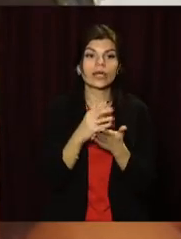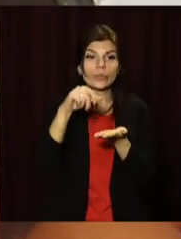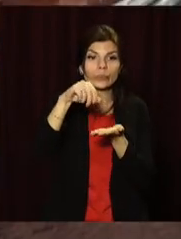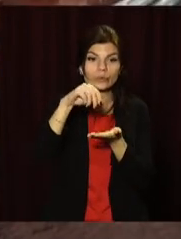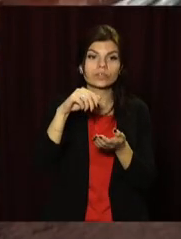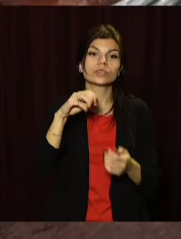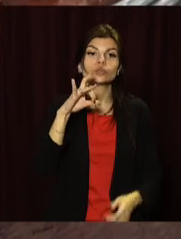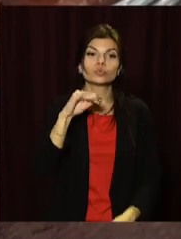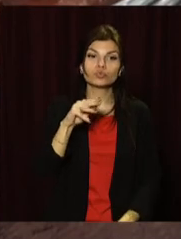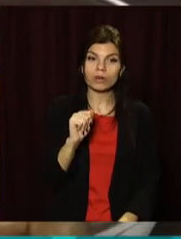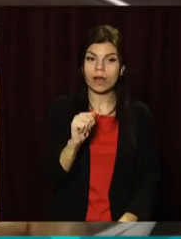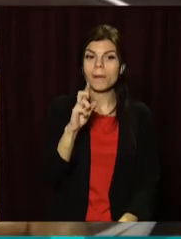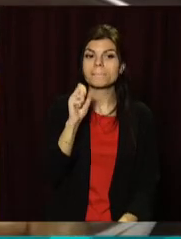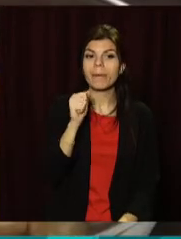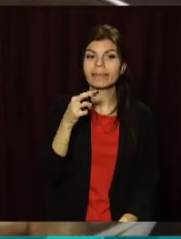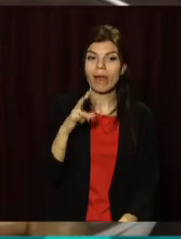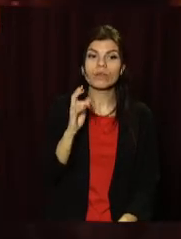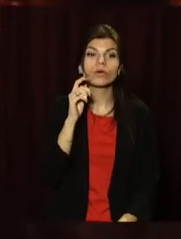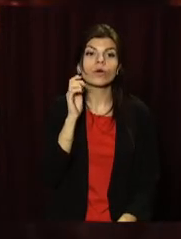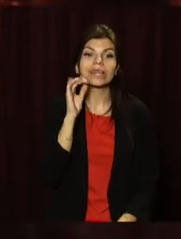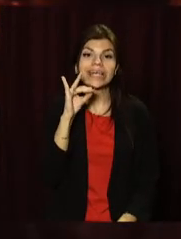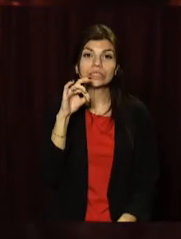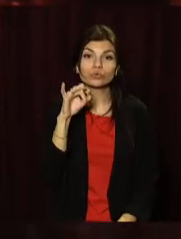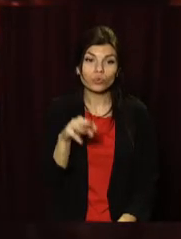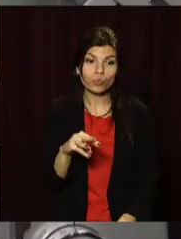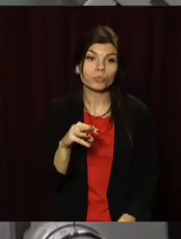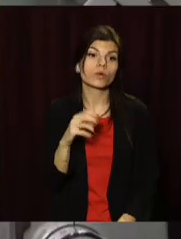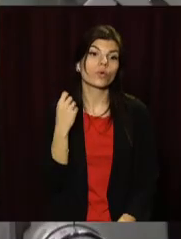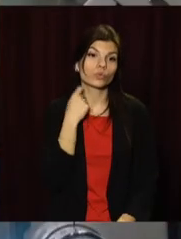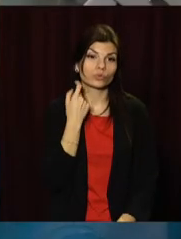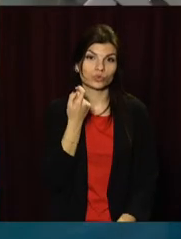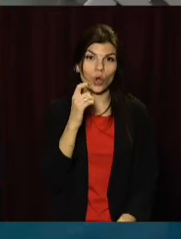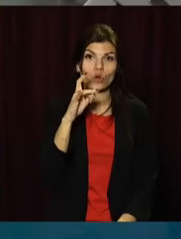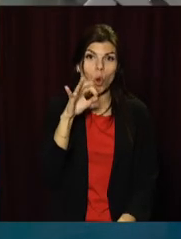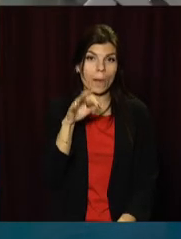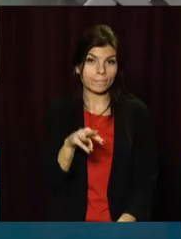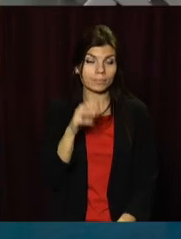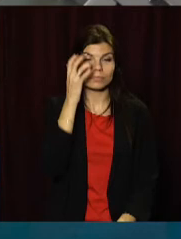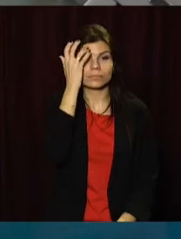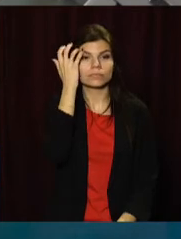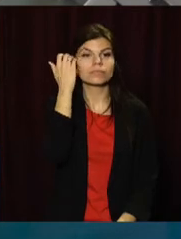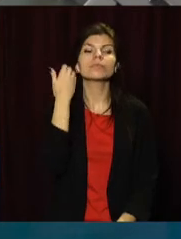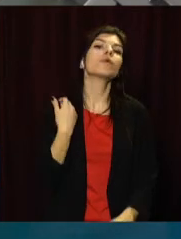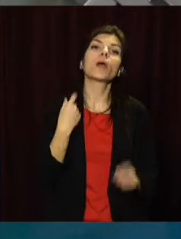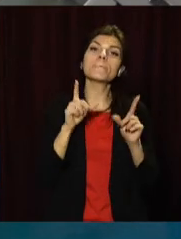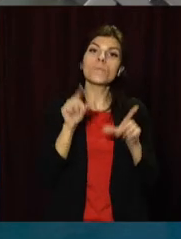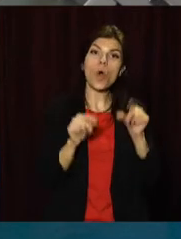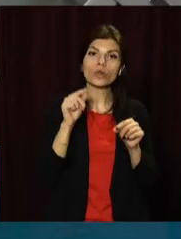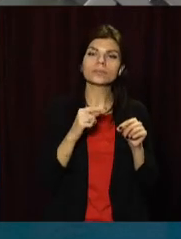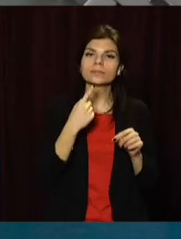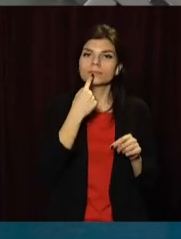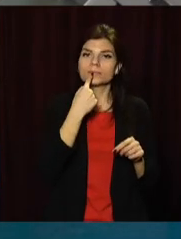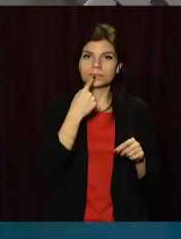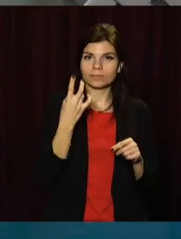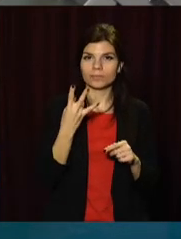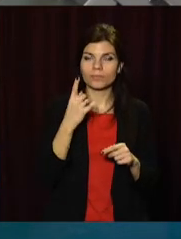кокосова стружка, бадьян, родзинки та горіхи. І на додачу ром. В самому початку ми ароматизуємо молоко. Ароматизировать